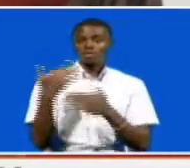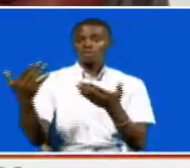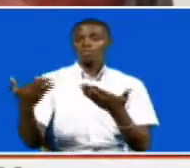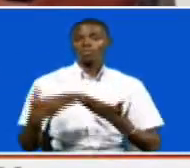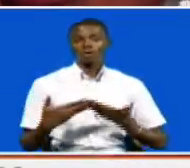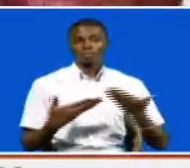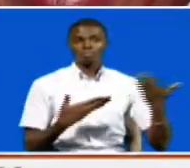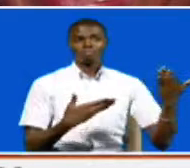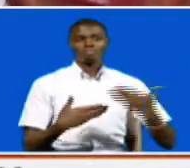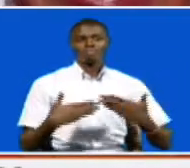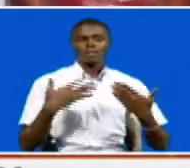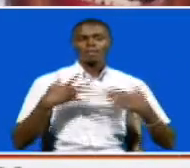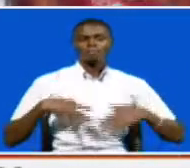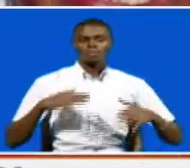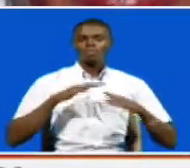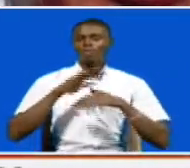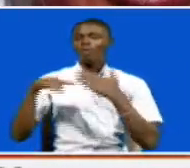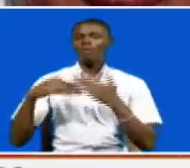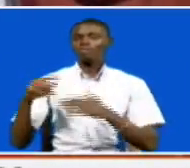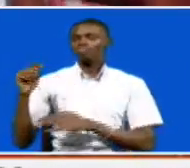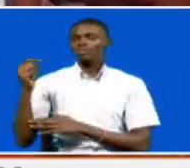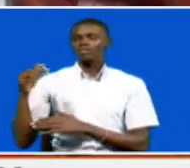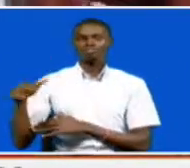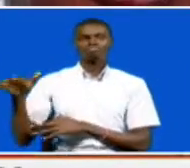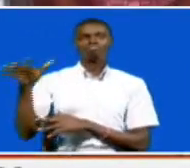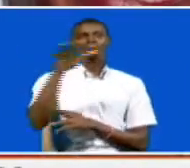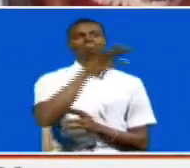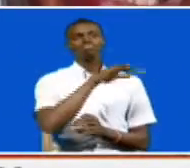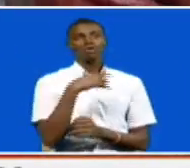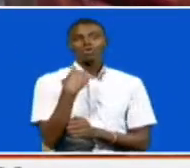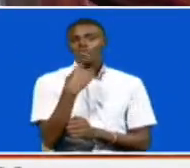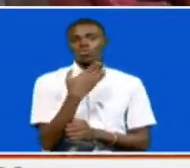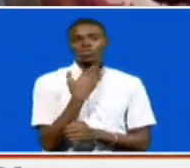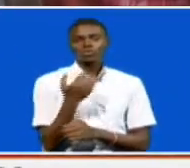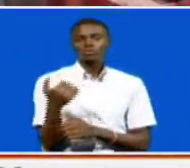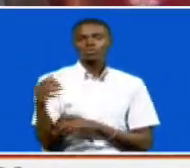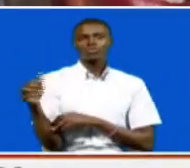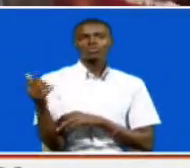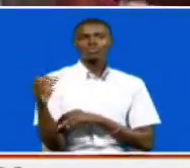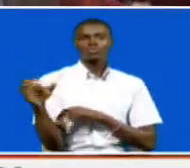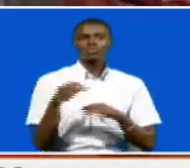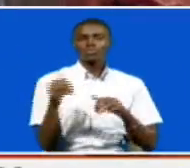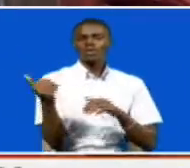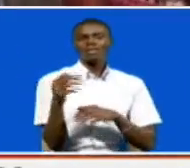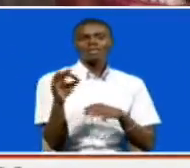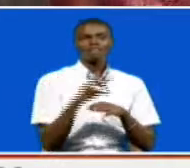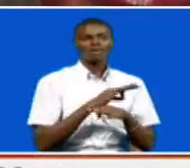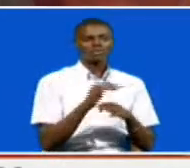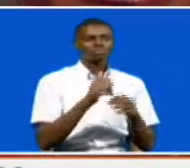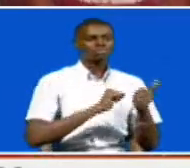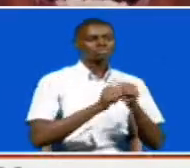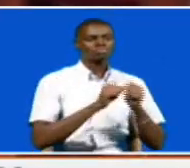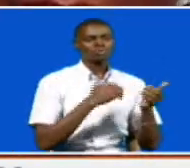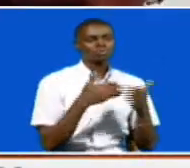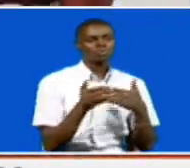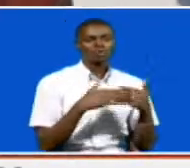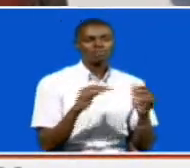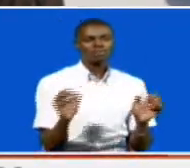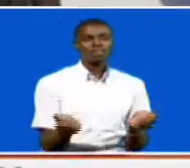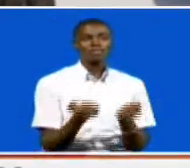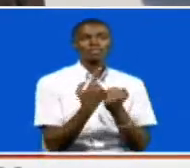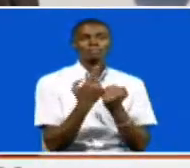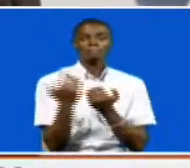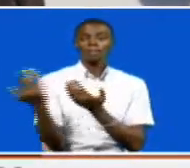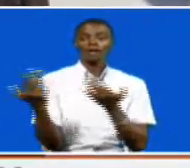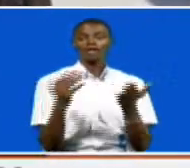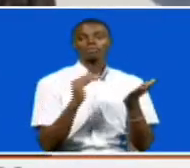nawakaribisha watu wote katika Kenya na nchi. Yule anataka kufanya any function ama any sport event ama